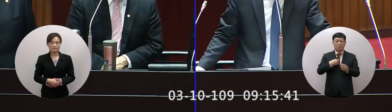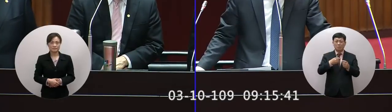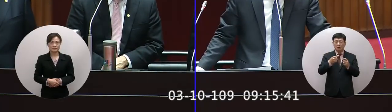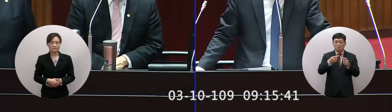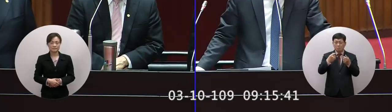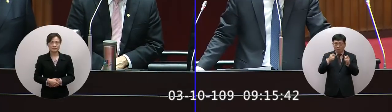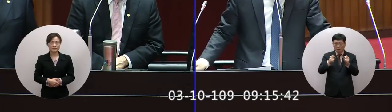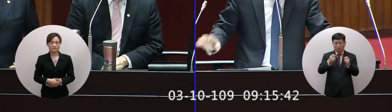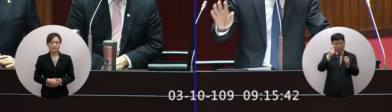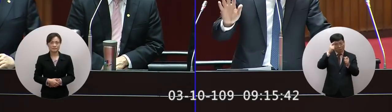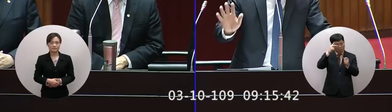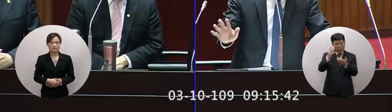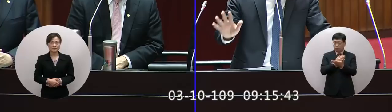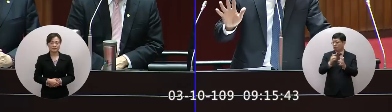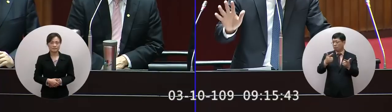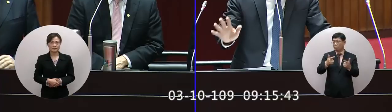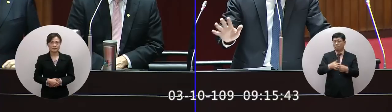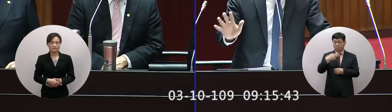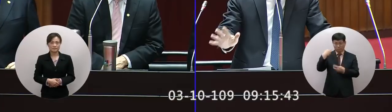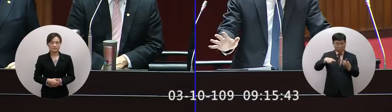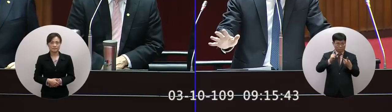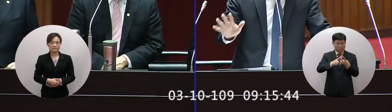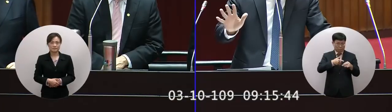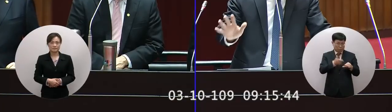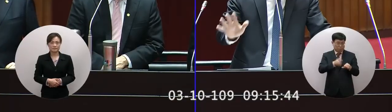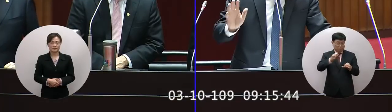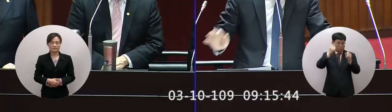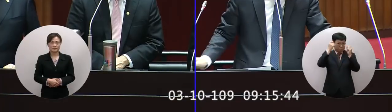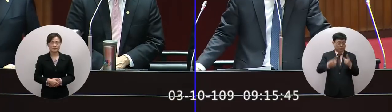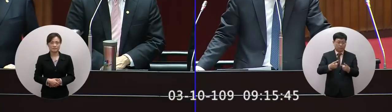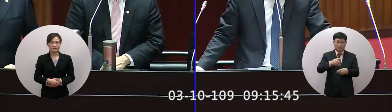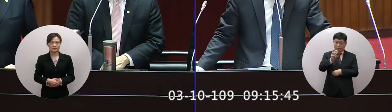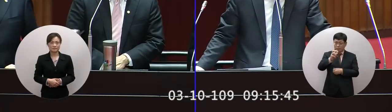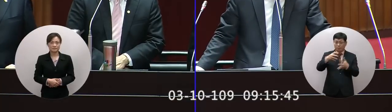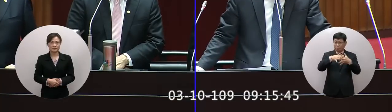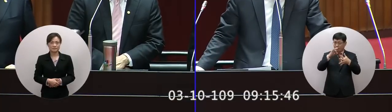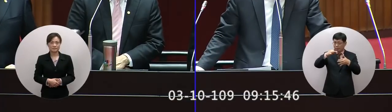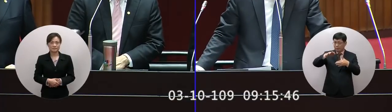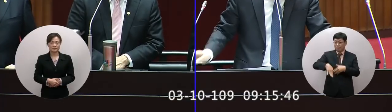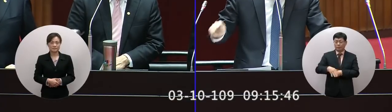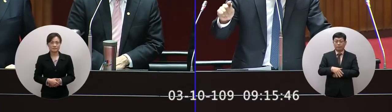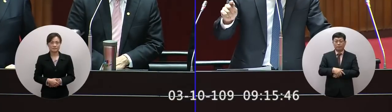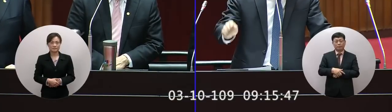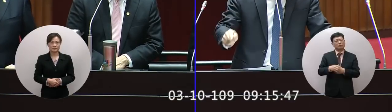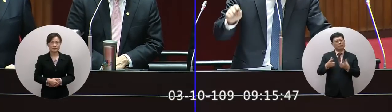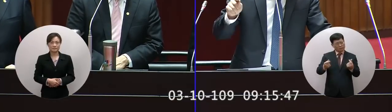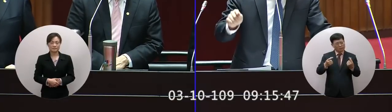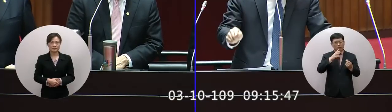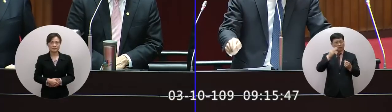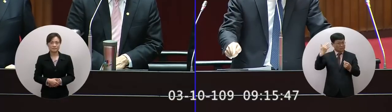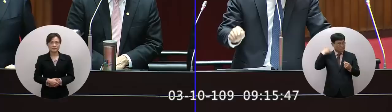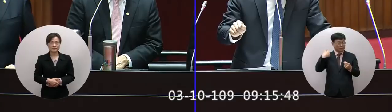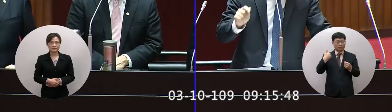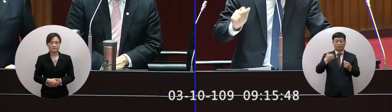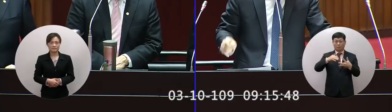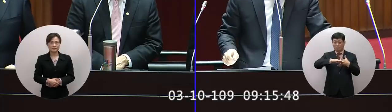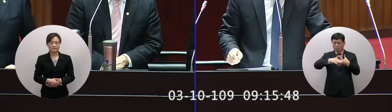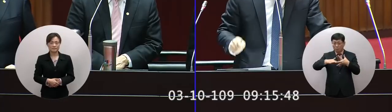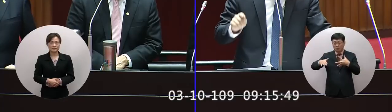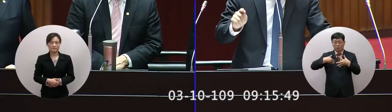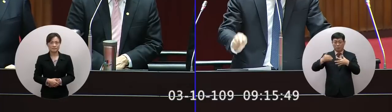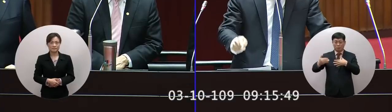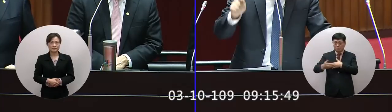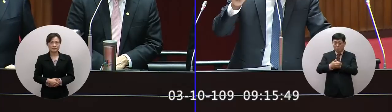单日效应，加上油价的大跌到30块美金以下，这已经是波湾战争史来最